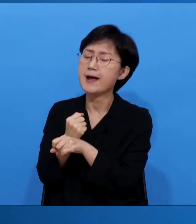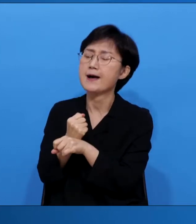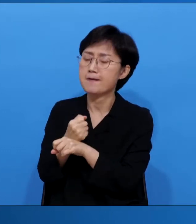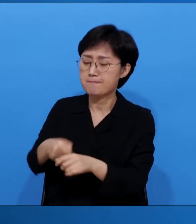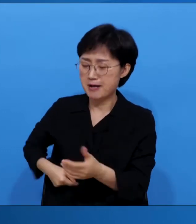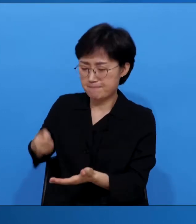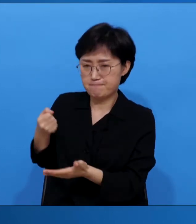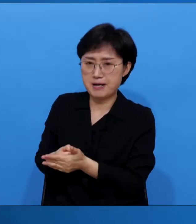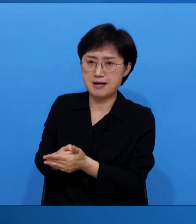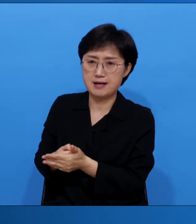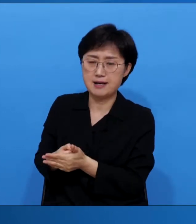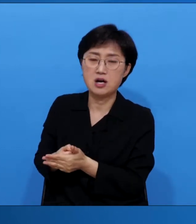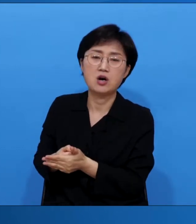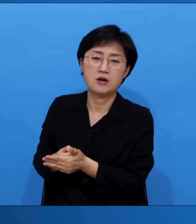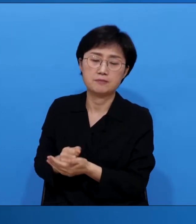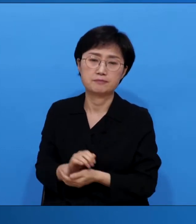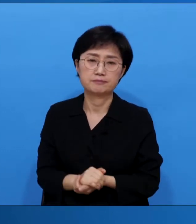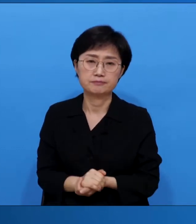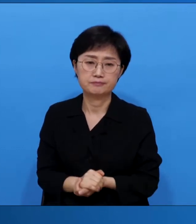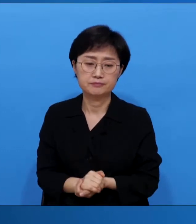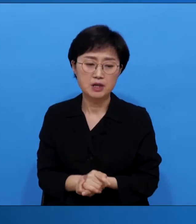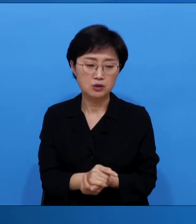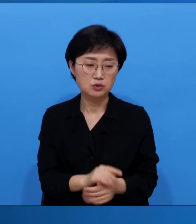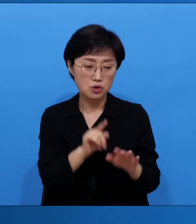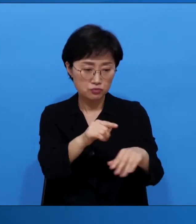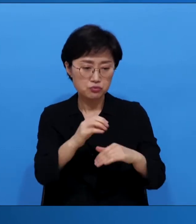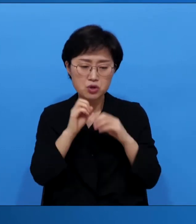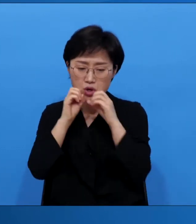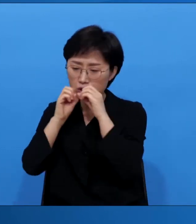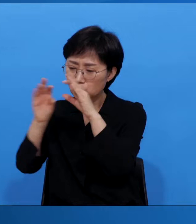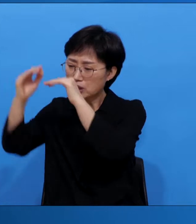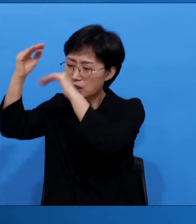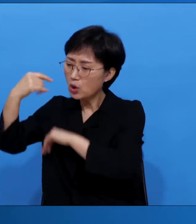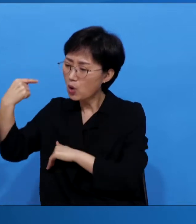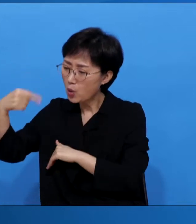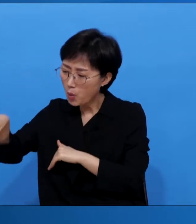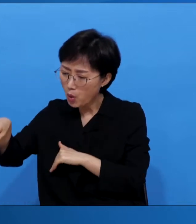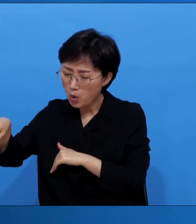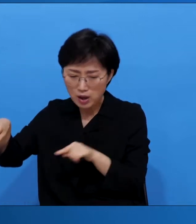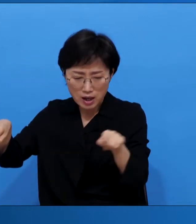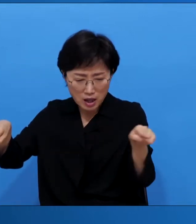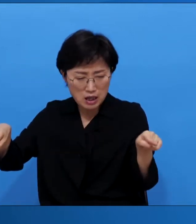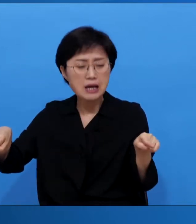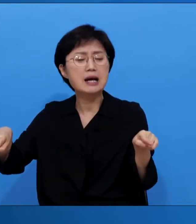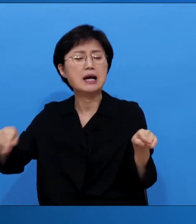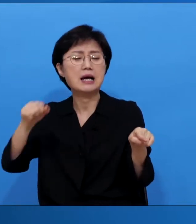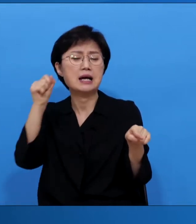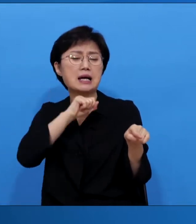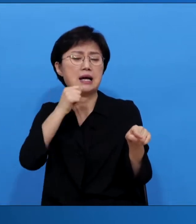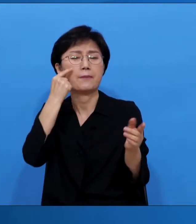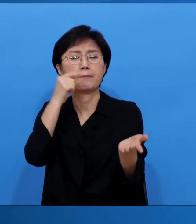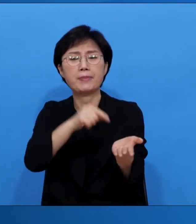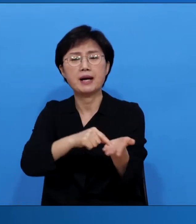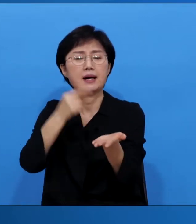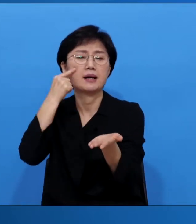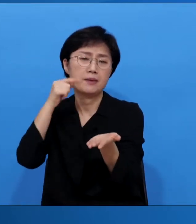life long. 그리고 내용도 발견했어요. I also discovered the content for that work of evangelism.